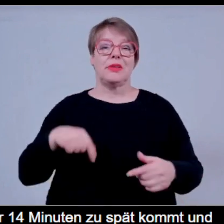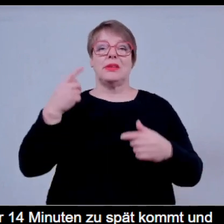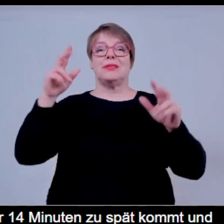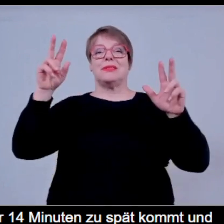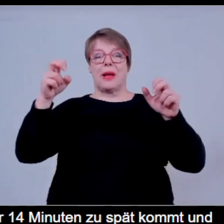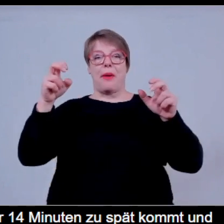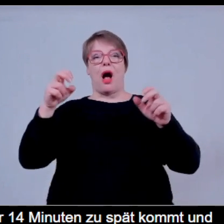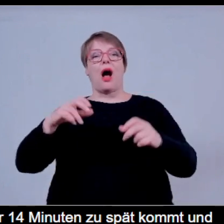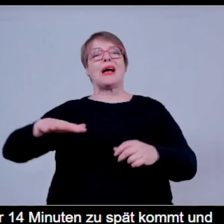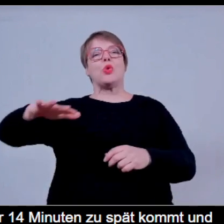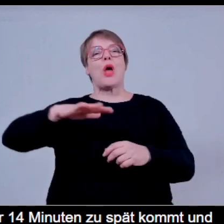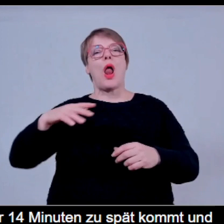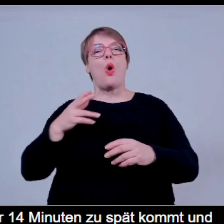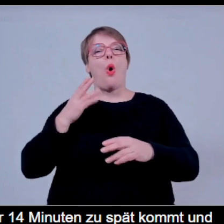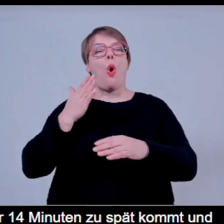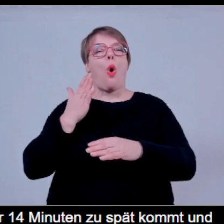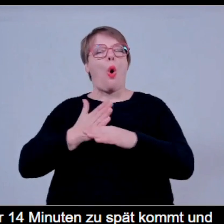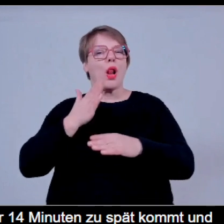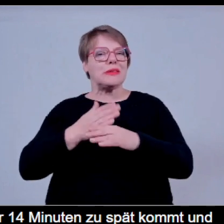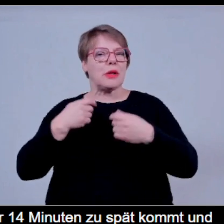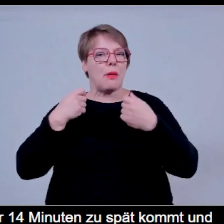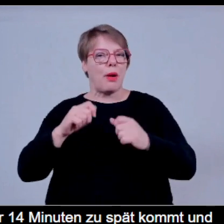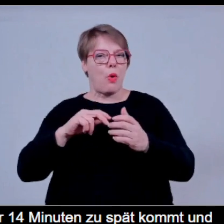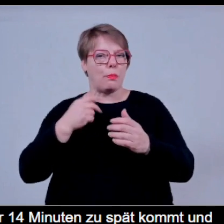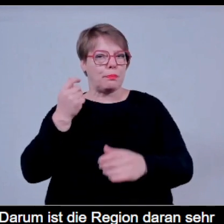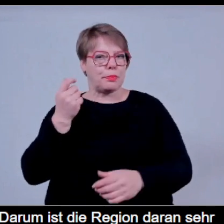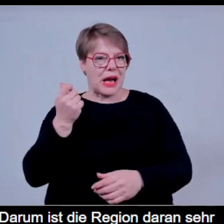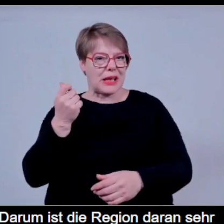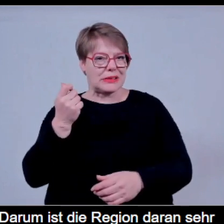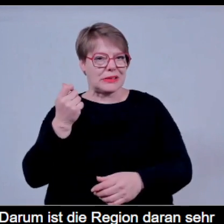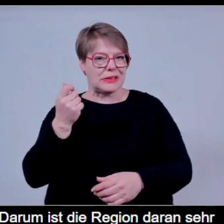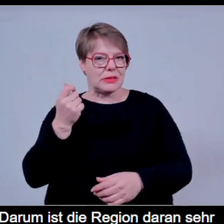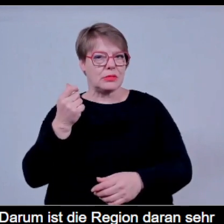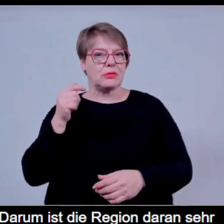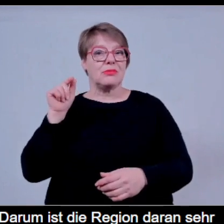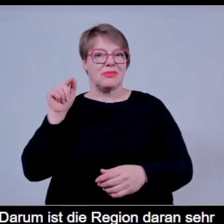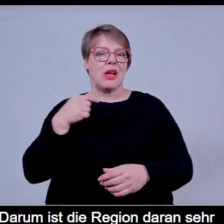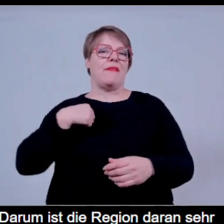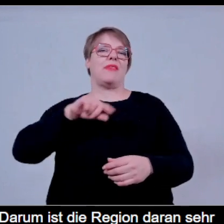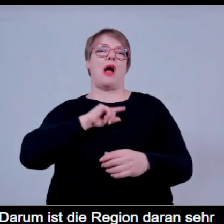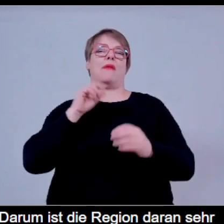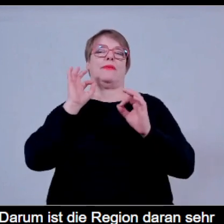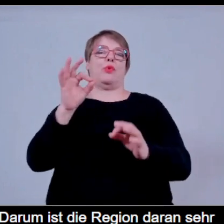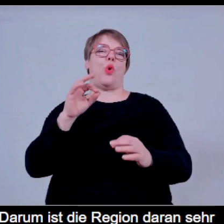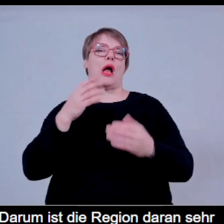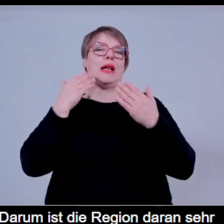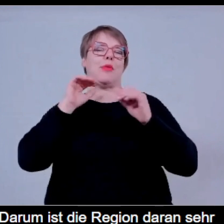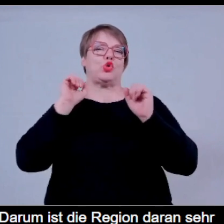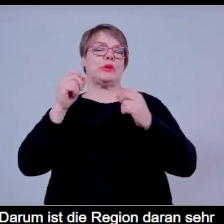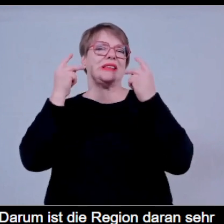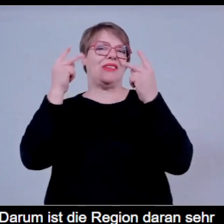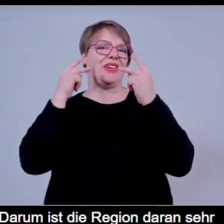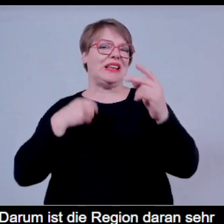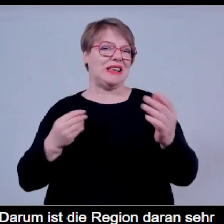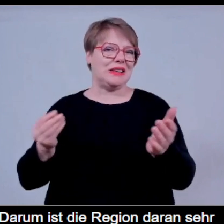gebracht. Den regionalen Holzbaupreis errichtet sich an Kommunen, Landkreise, Bezirke und auch an Träger von staatlich geförderten Schulen